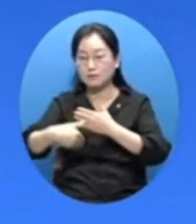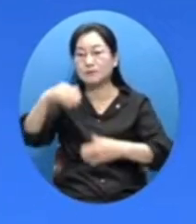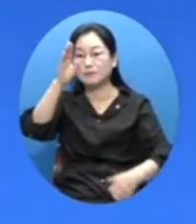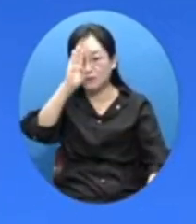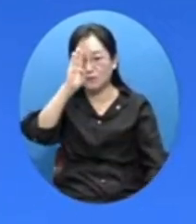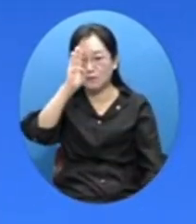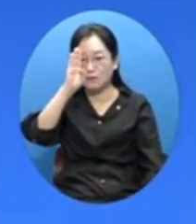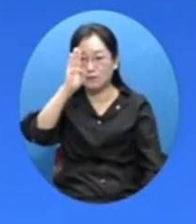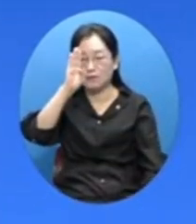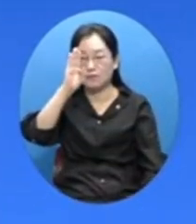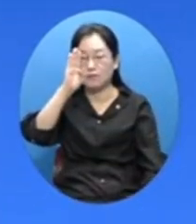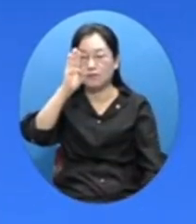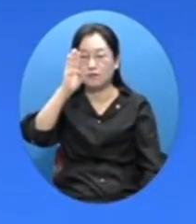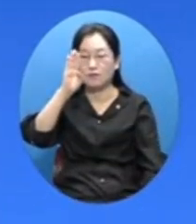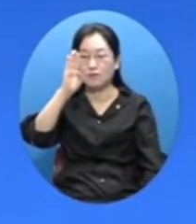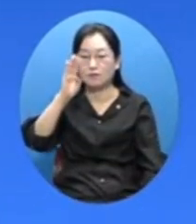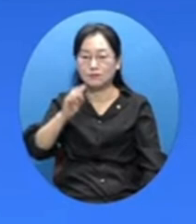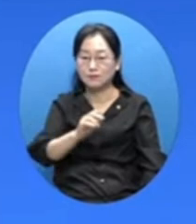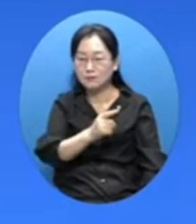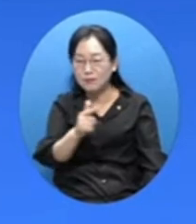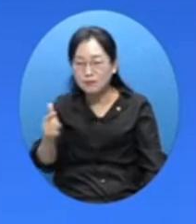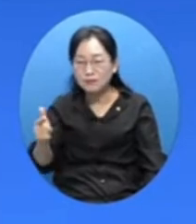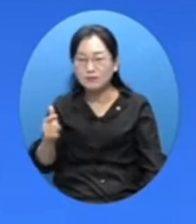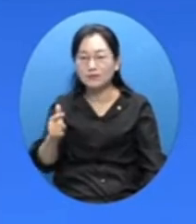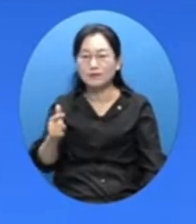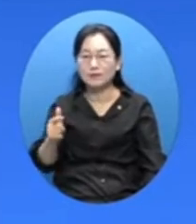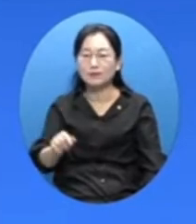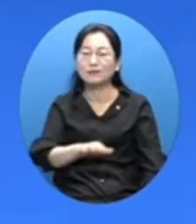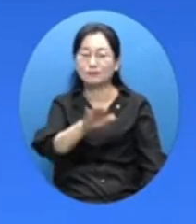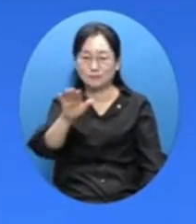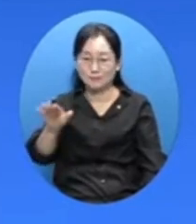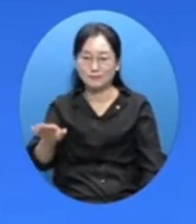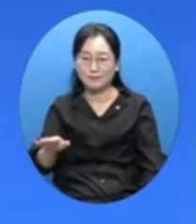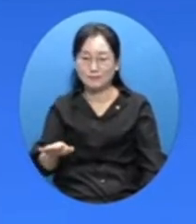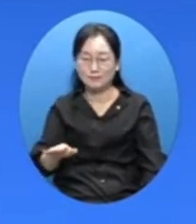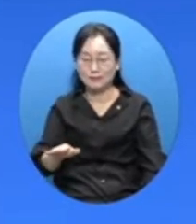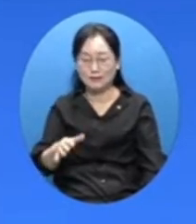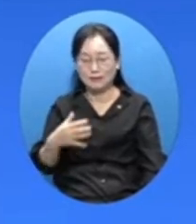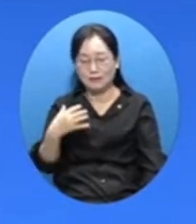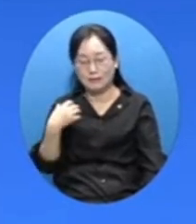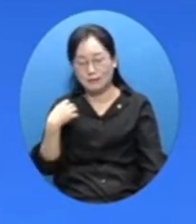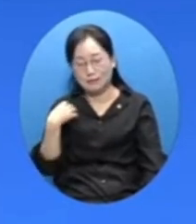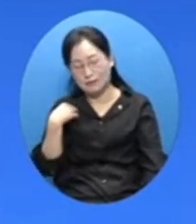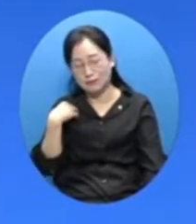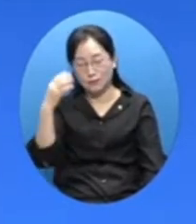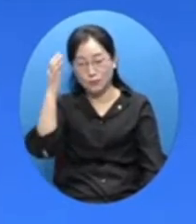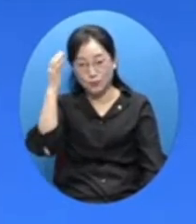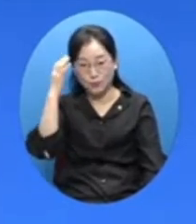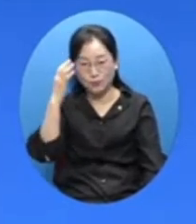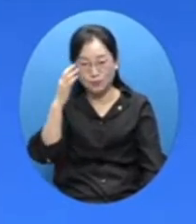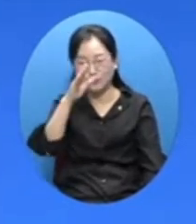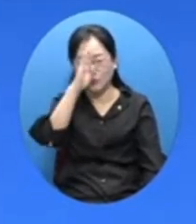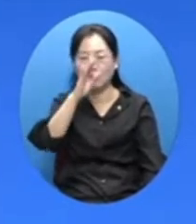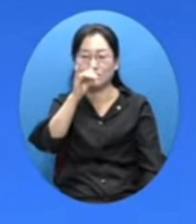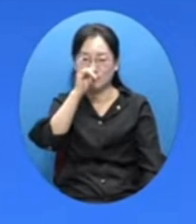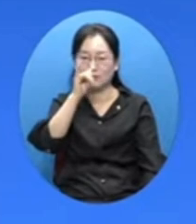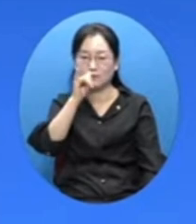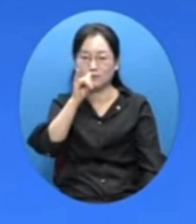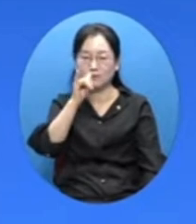있고 여러 가지 우리가 감당하지 못할 고통을 주는 병들이 있습니다.